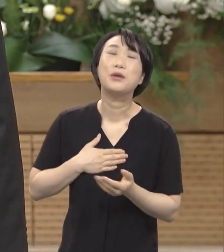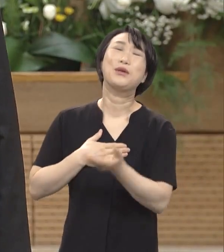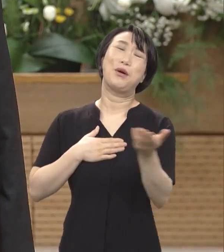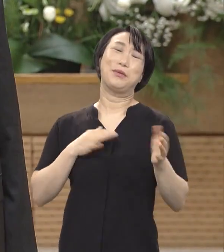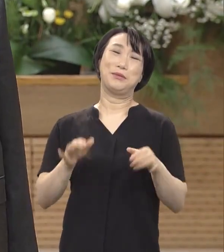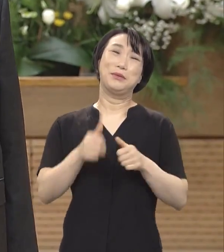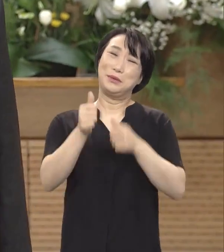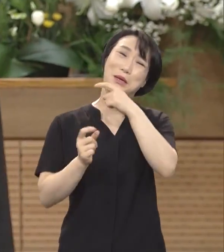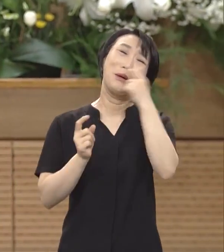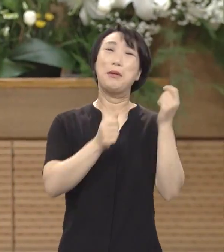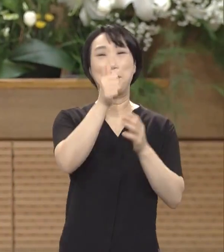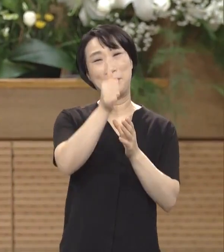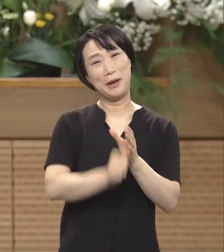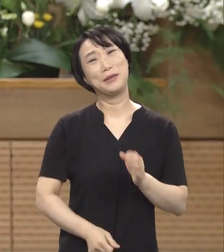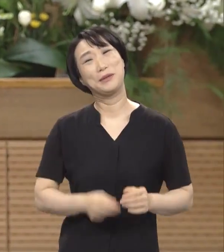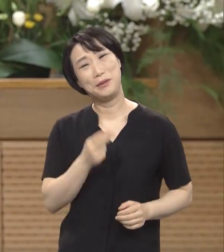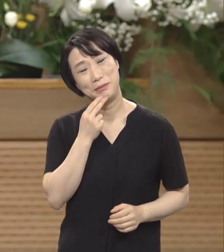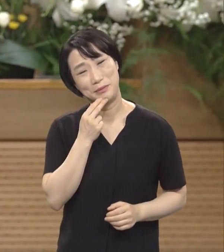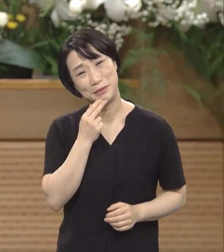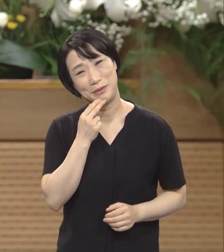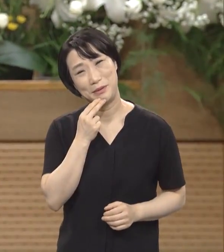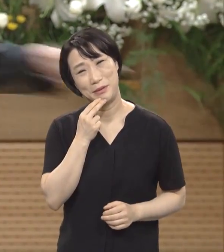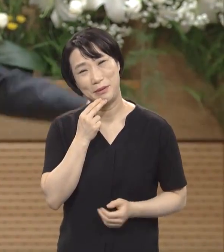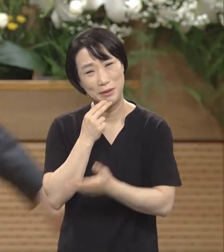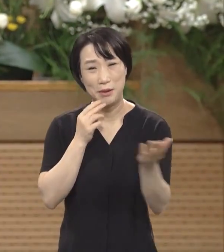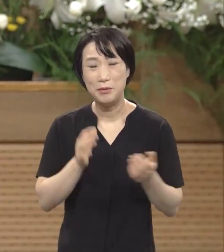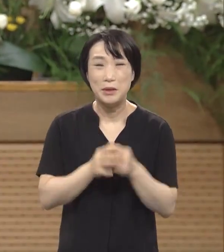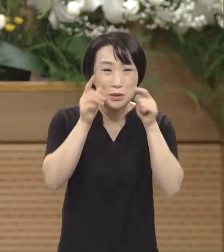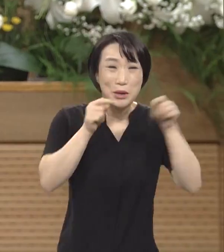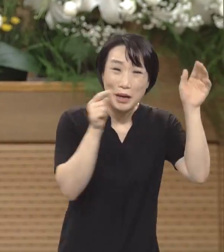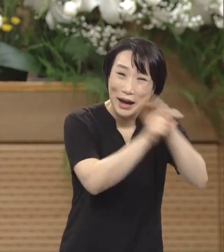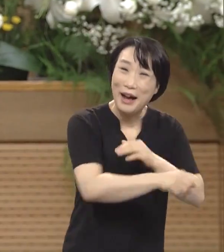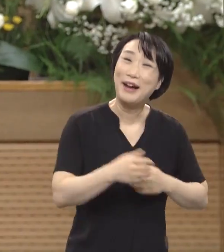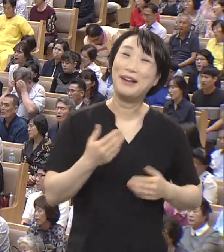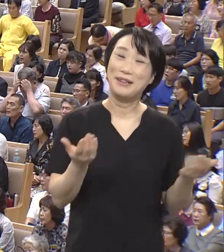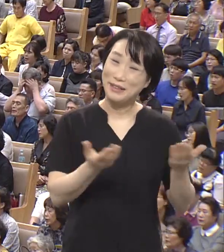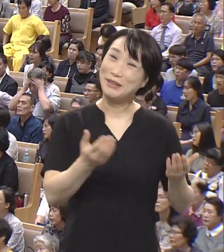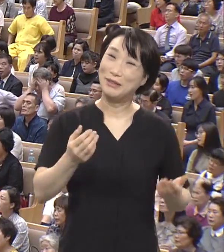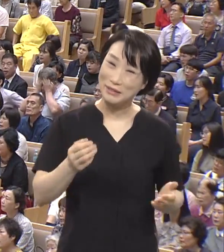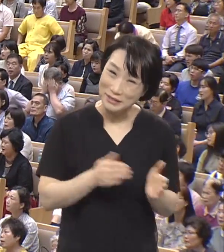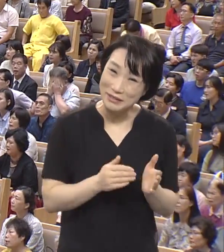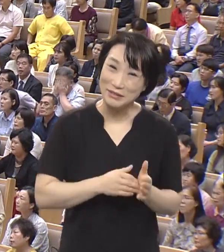절대 시험 들지 않는다. 절대 지옥 갈 염려 없다.